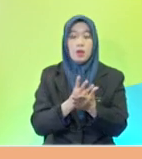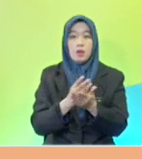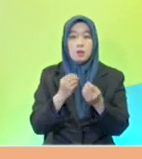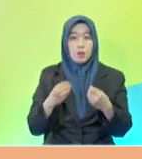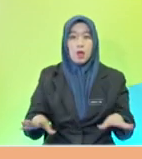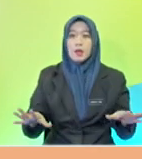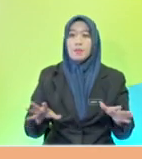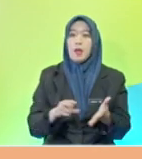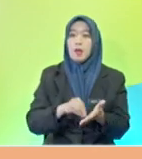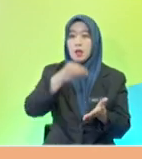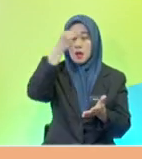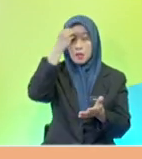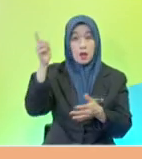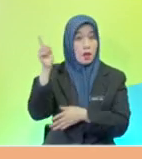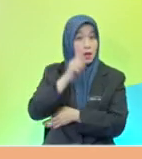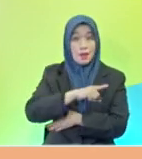hari ini, Amni?